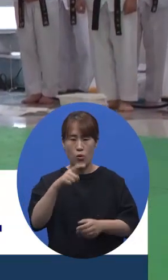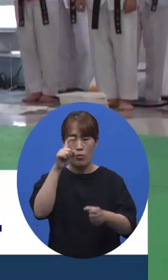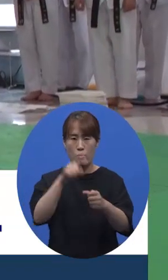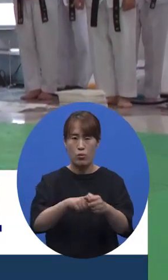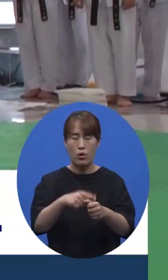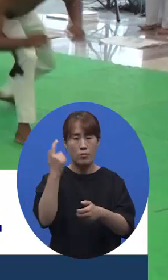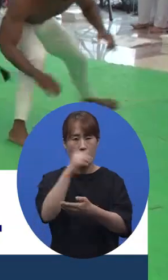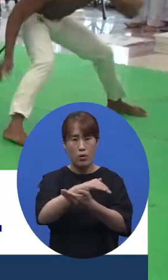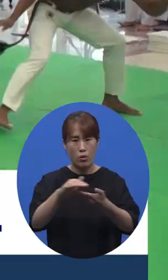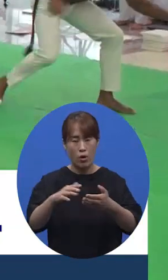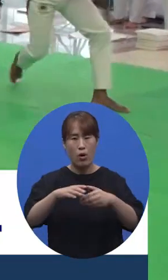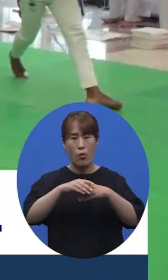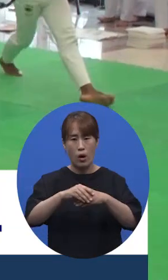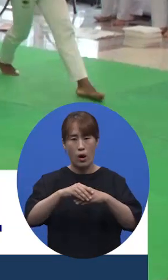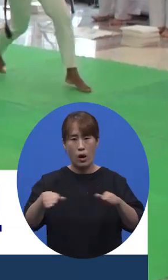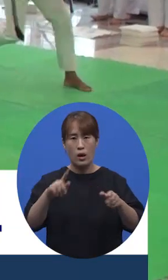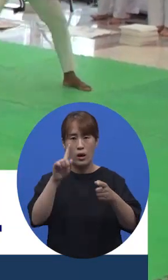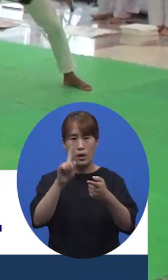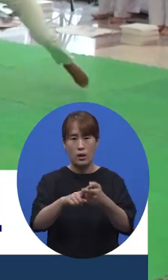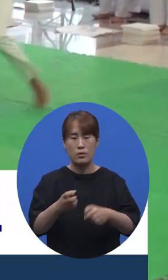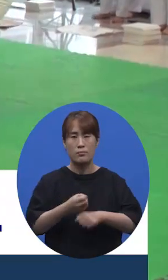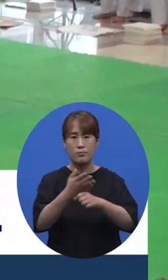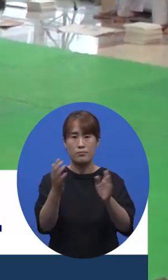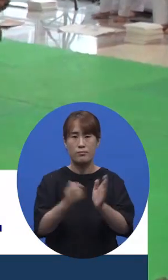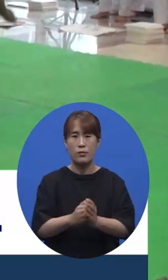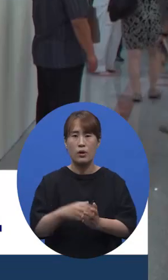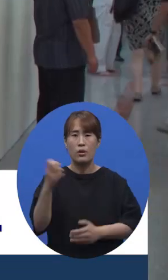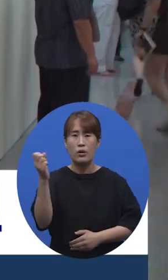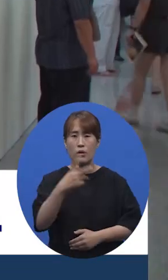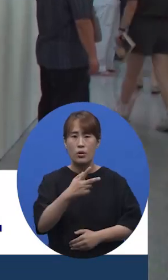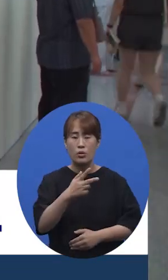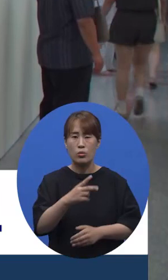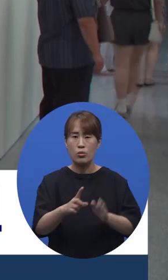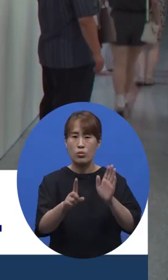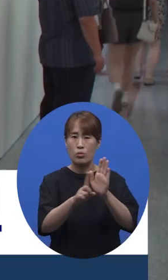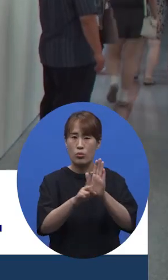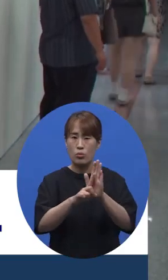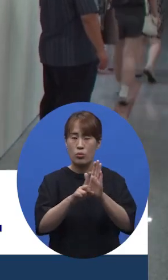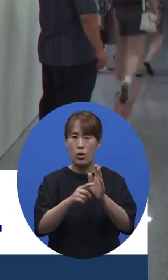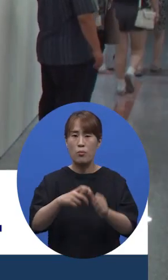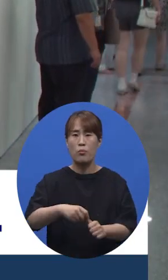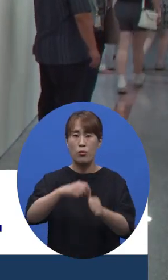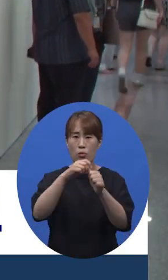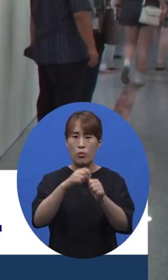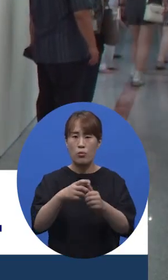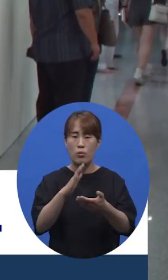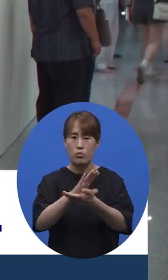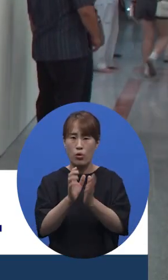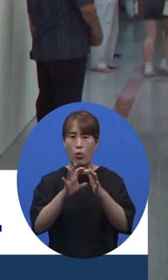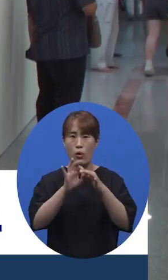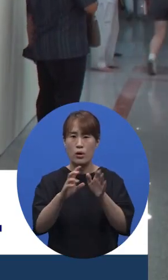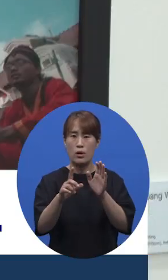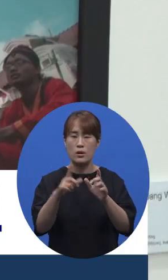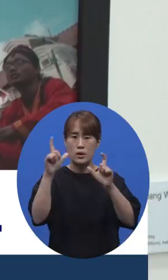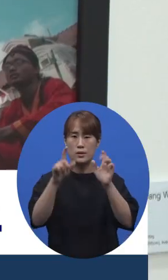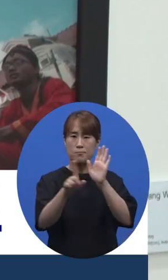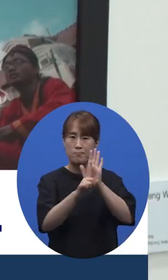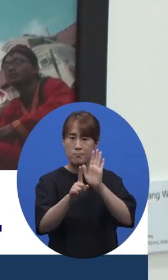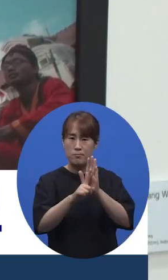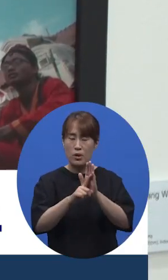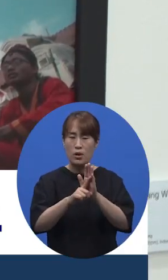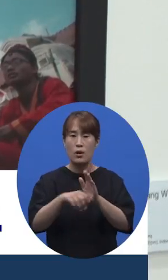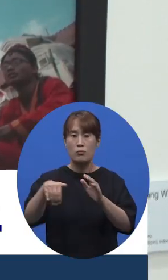이념인 평화와 화해의 메시지를 전달했습니다 아울러 공모전을 통해 선정된 무의 사진들을 전시함으로써